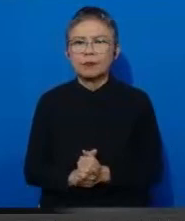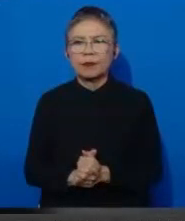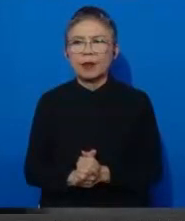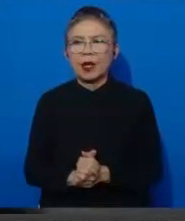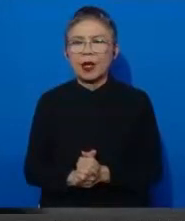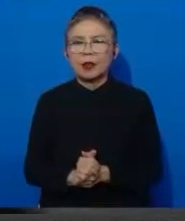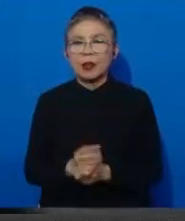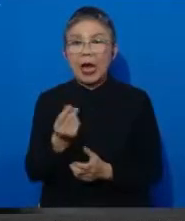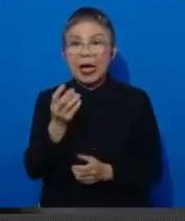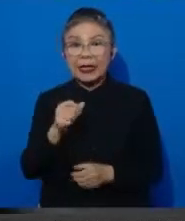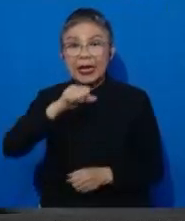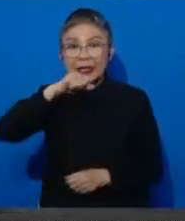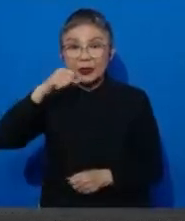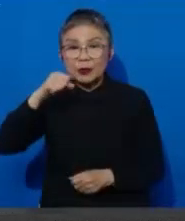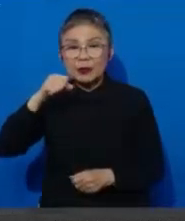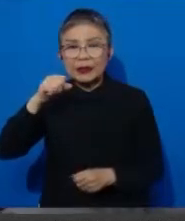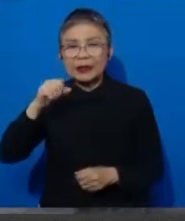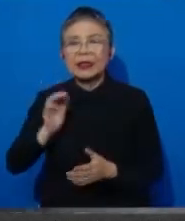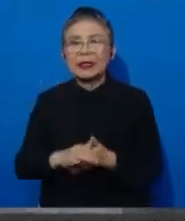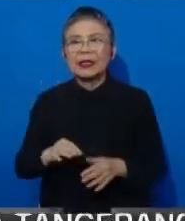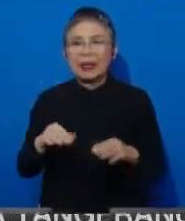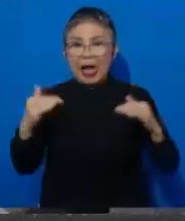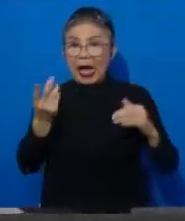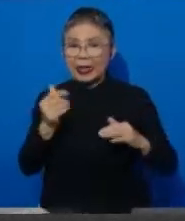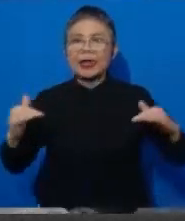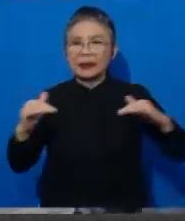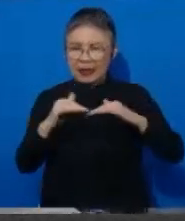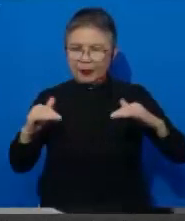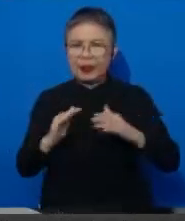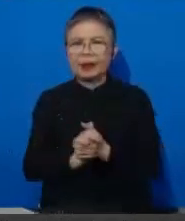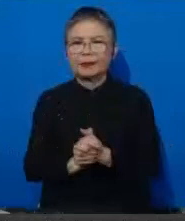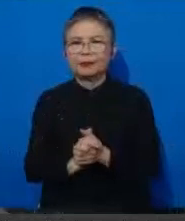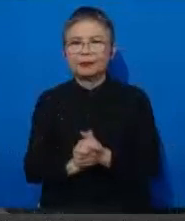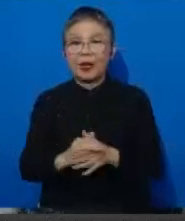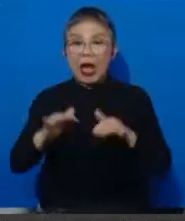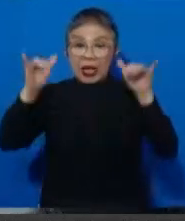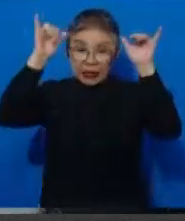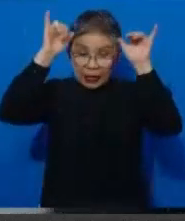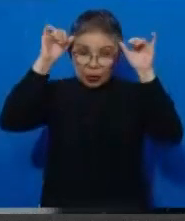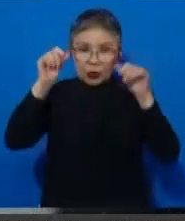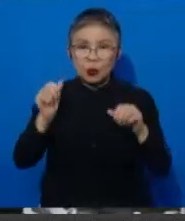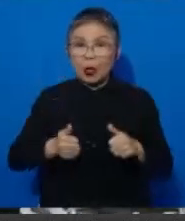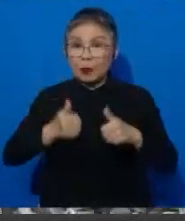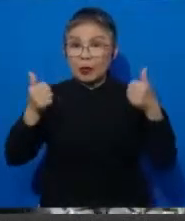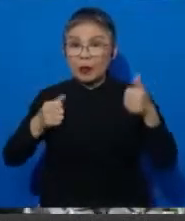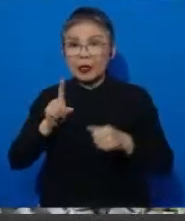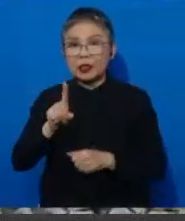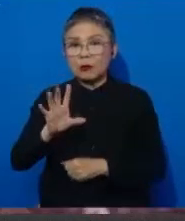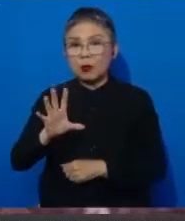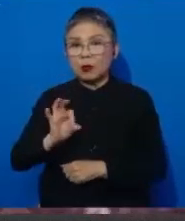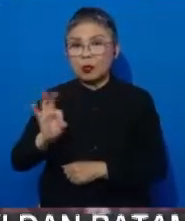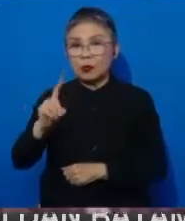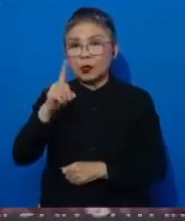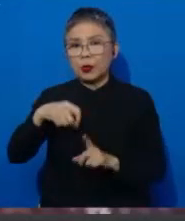Sementara untuk harga daging sapi masih cenderung stabil jelang Natal. Harga daging sapi sendiri untuk kualitas utama masih Rp150.000